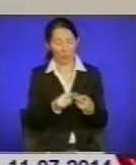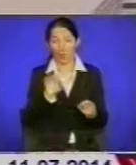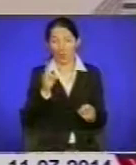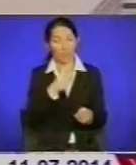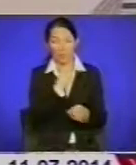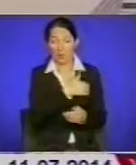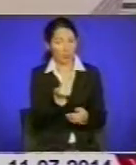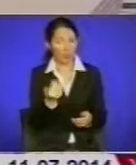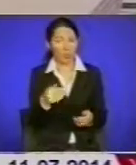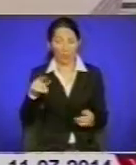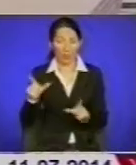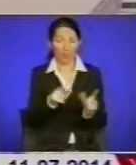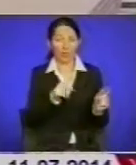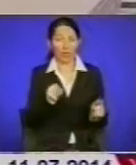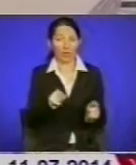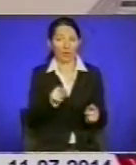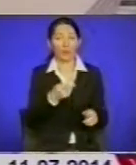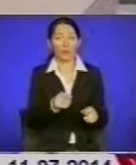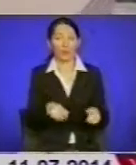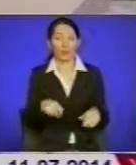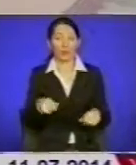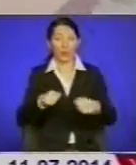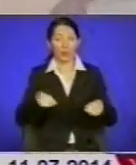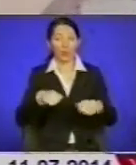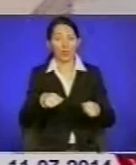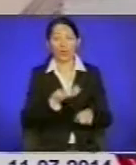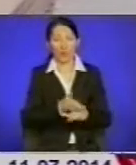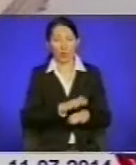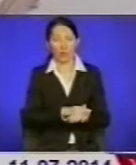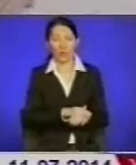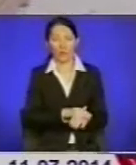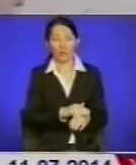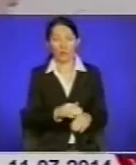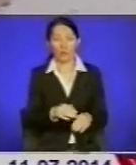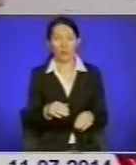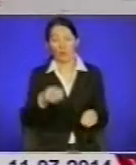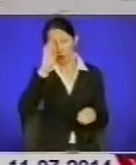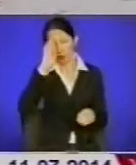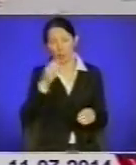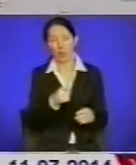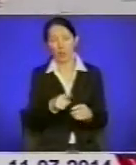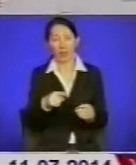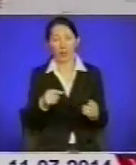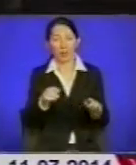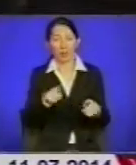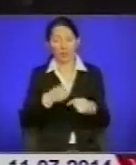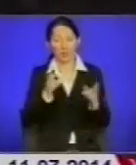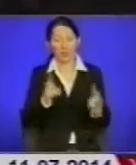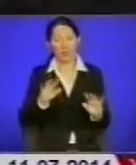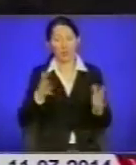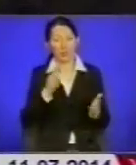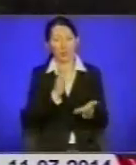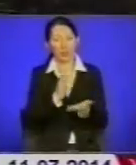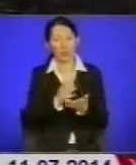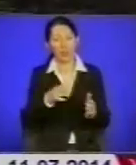підніматися. Тернополянин Валерій Басюк інвалідом став через нещасний випадок. Тепер уже 10 років він у візку. Чоловік каже, що навряд чи